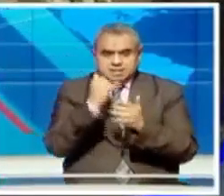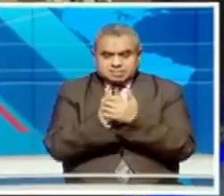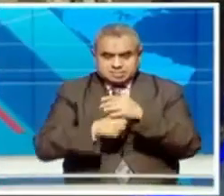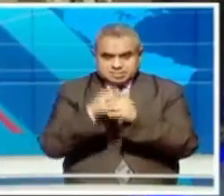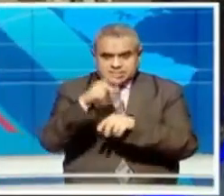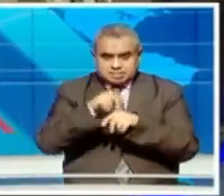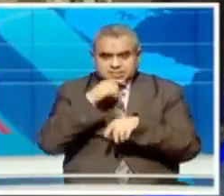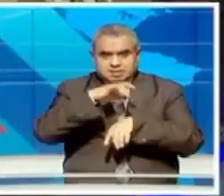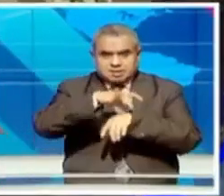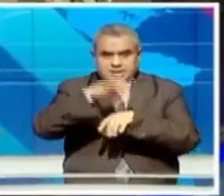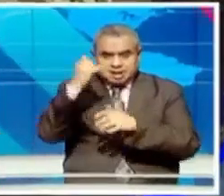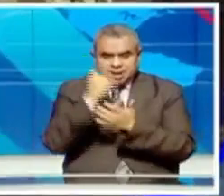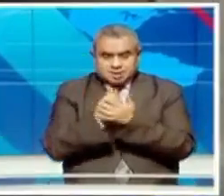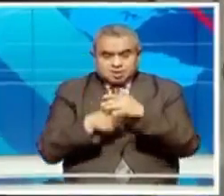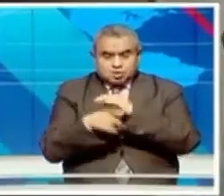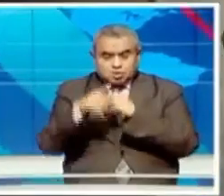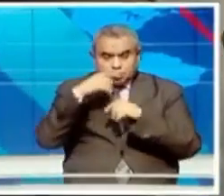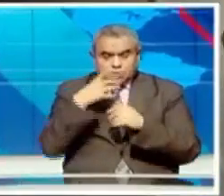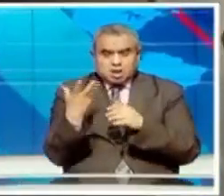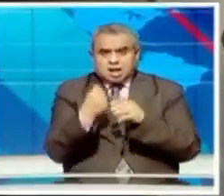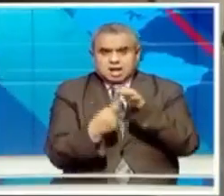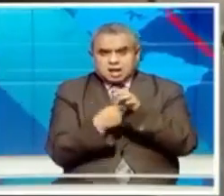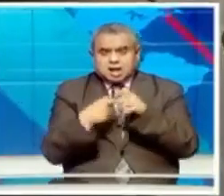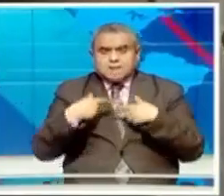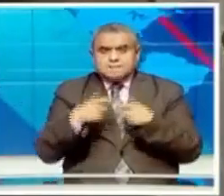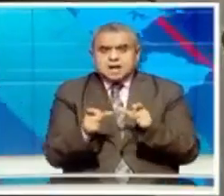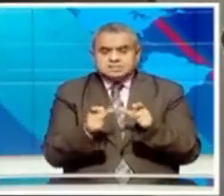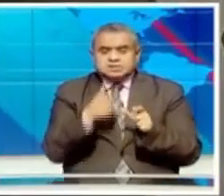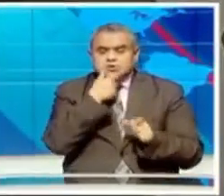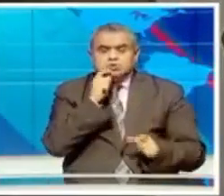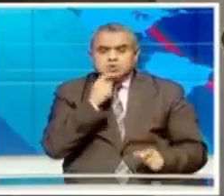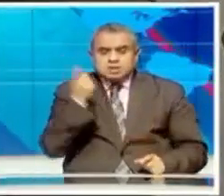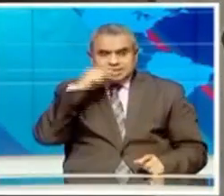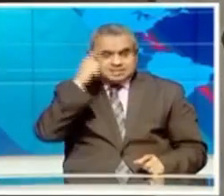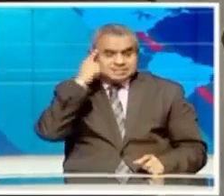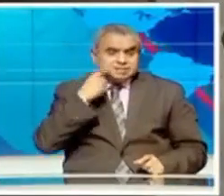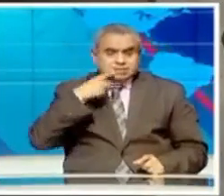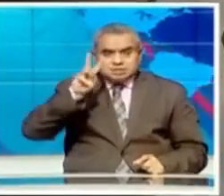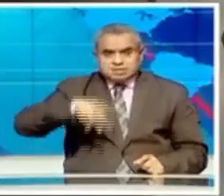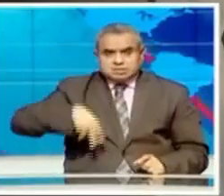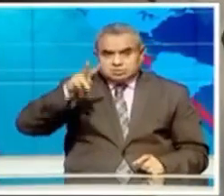بالكلية الحربية بمصر الجديدة اعتبارا من يوم السبت الموافق